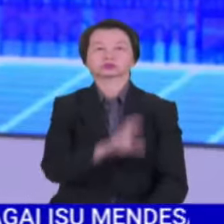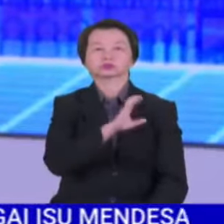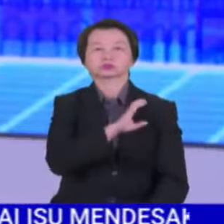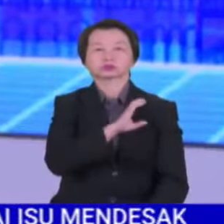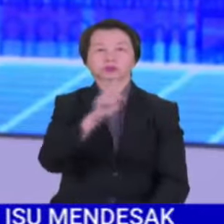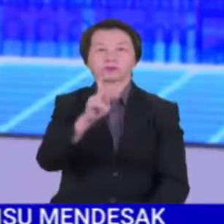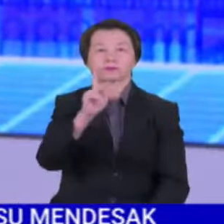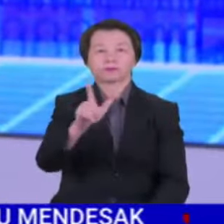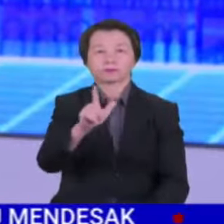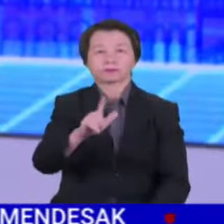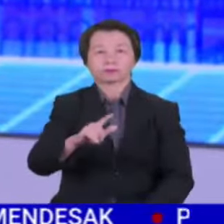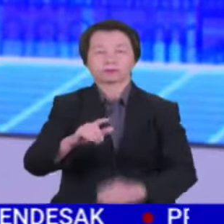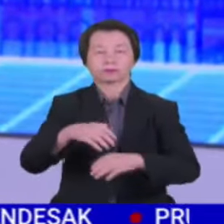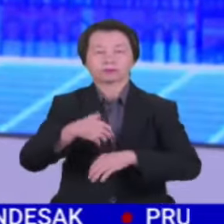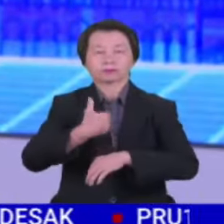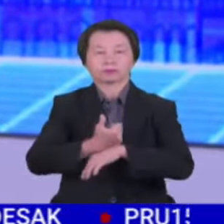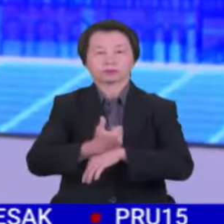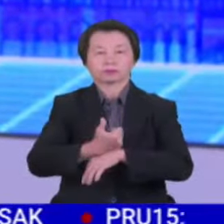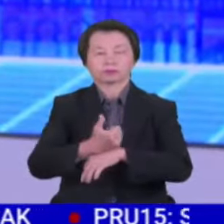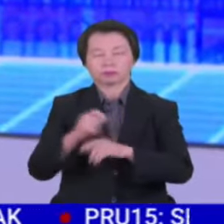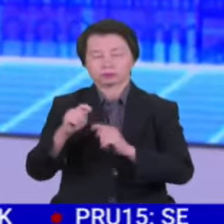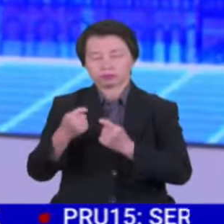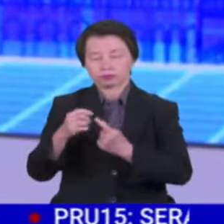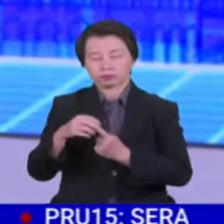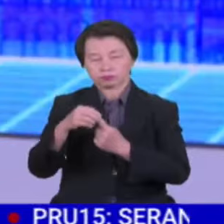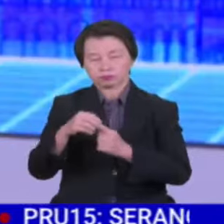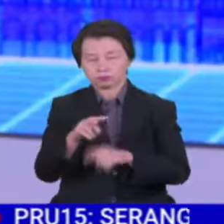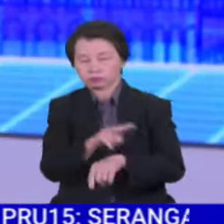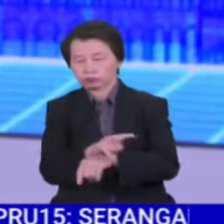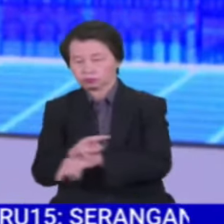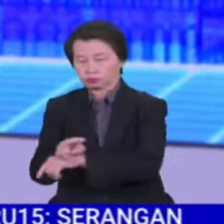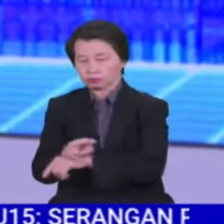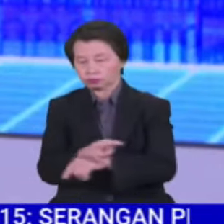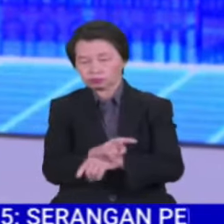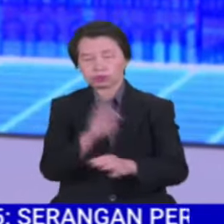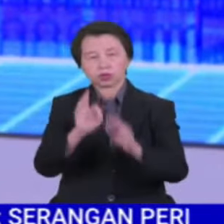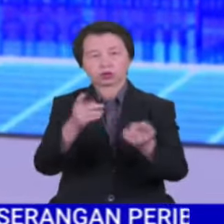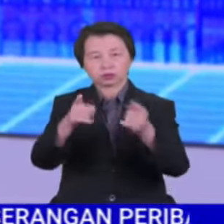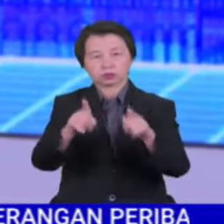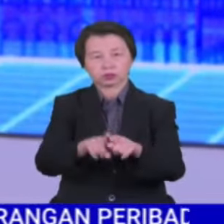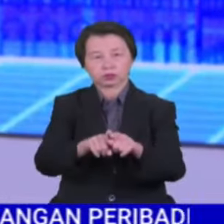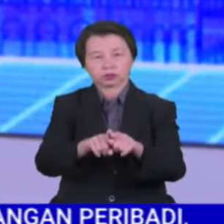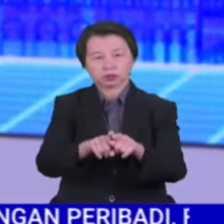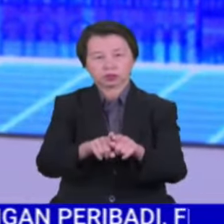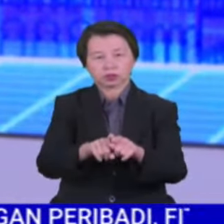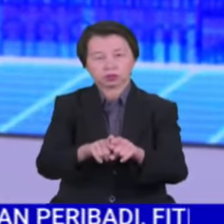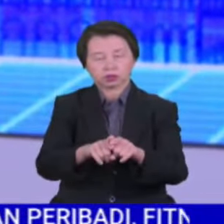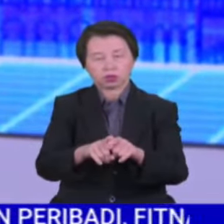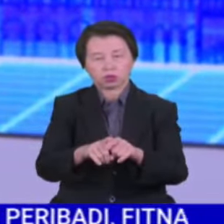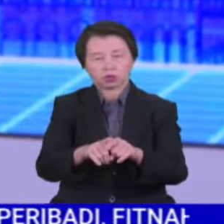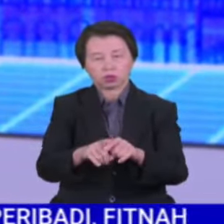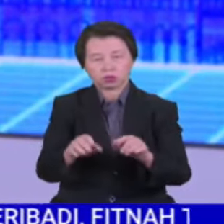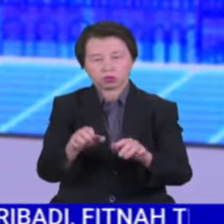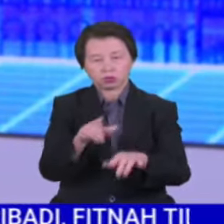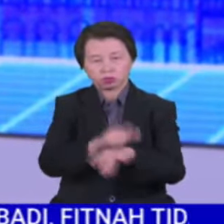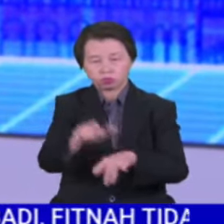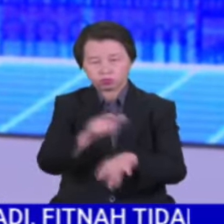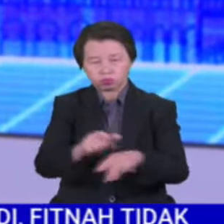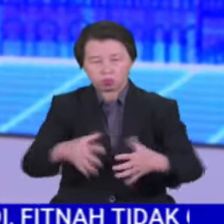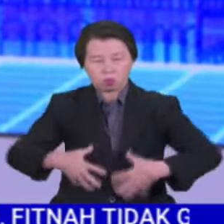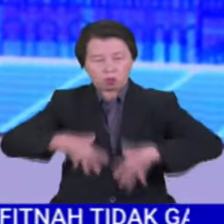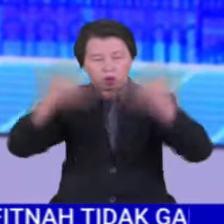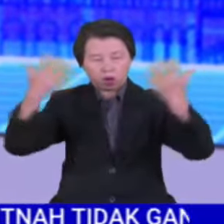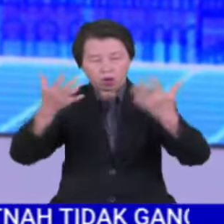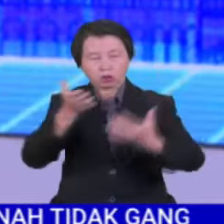Polis Kuala Lumpur menubuhkan pasukan khas bagi memantau dan bertindak segera jika berlaku situasi provokasi melampau serta